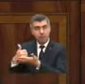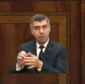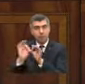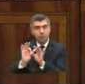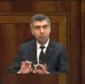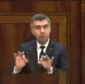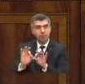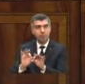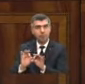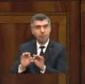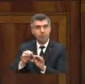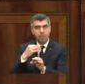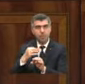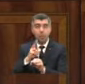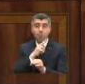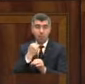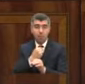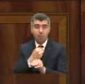راه الصندوق اللي عوض.